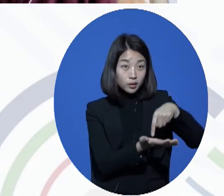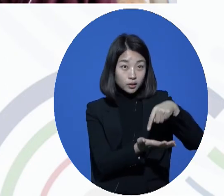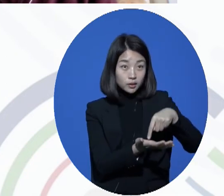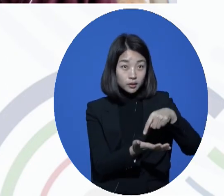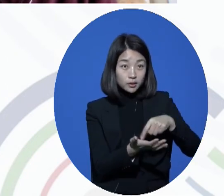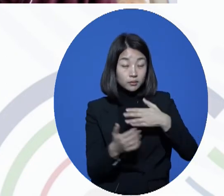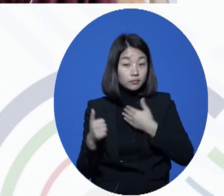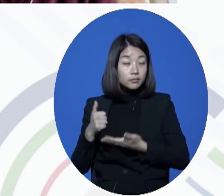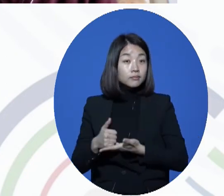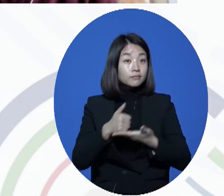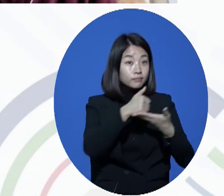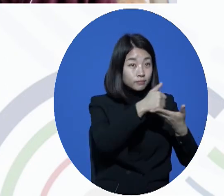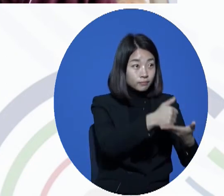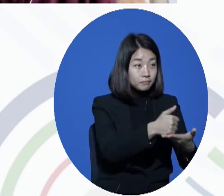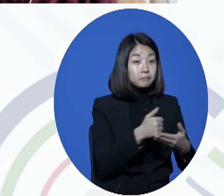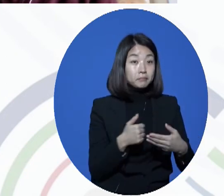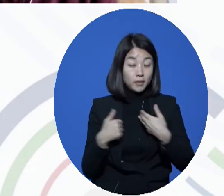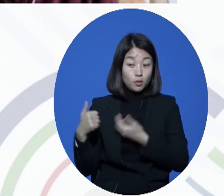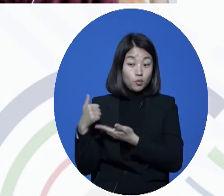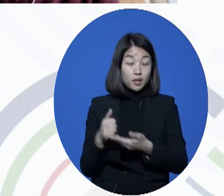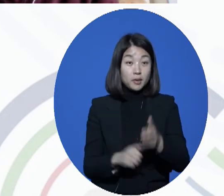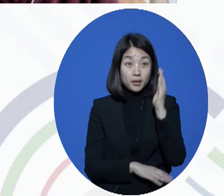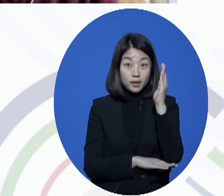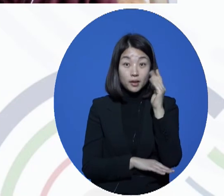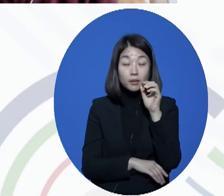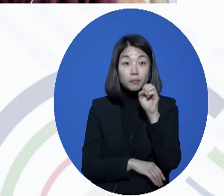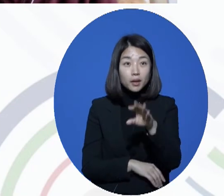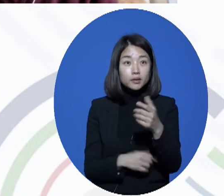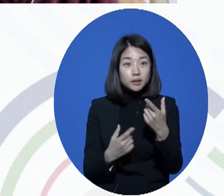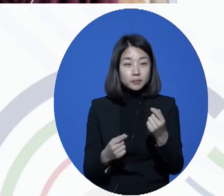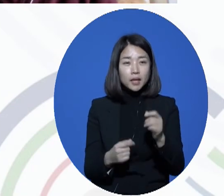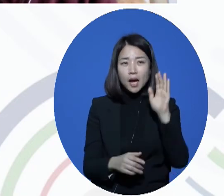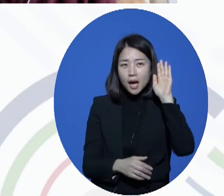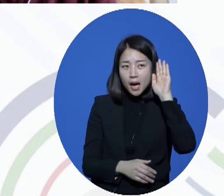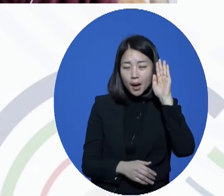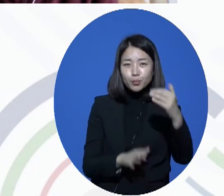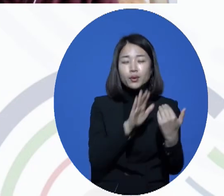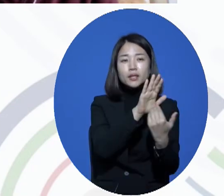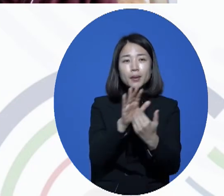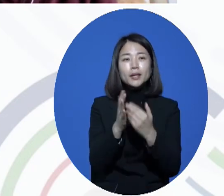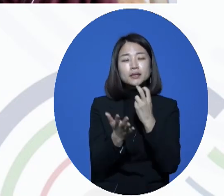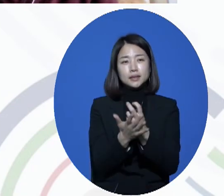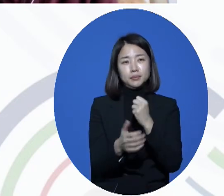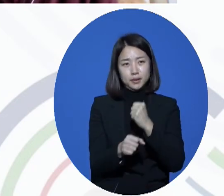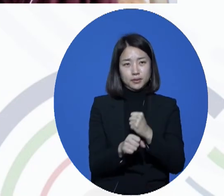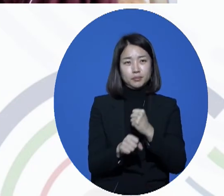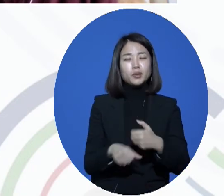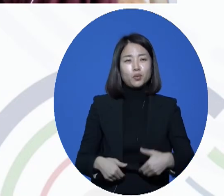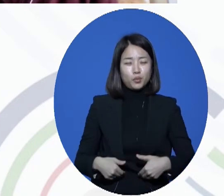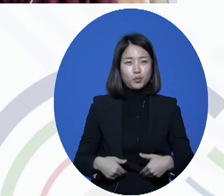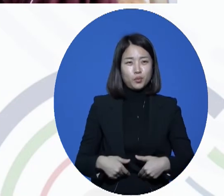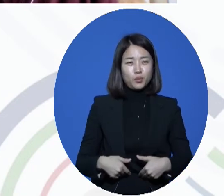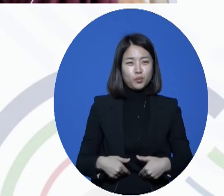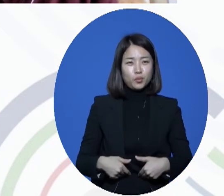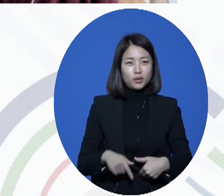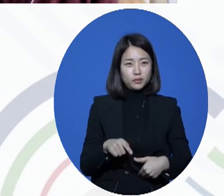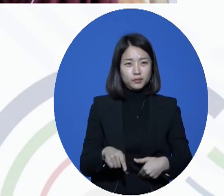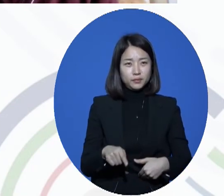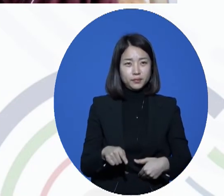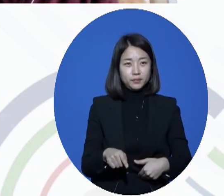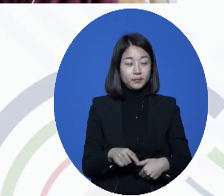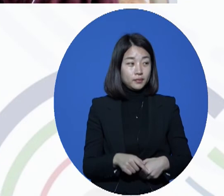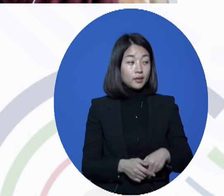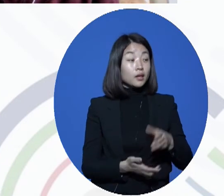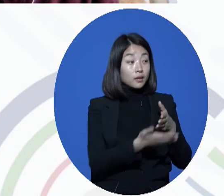초청을 받아서 말씀드렸다시피 미래 대응책을 위한 지침을 마련을 하는데 함께 피드백을 제공하도록